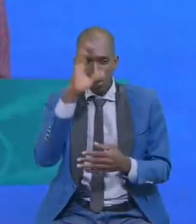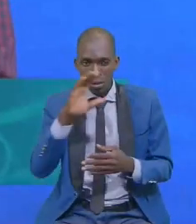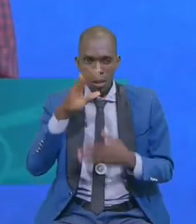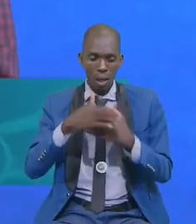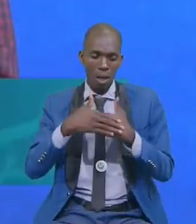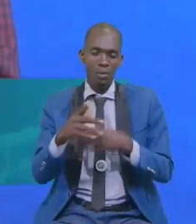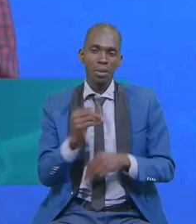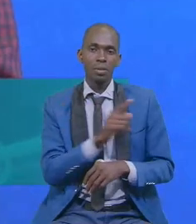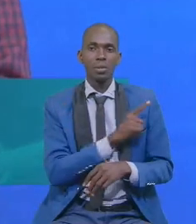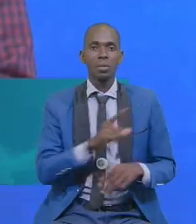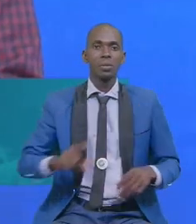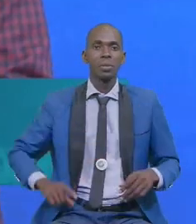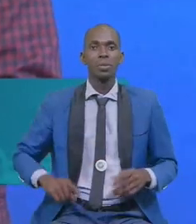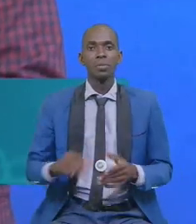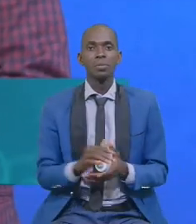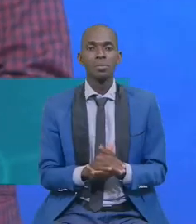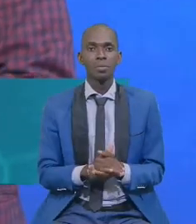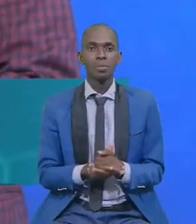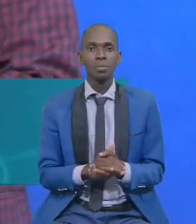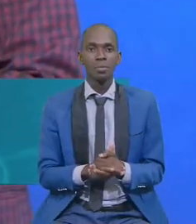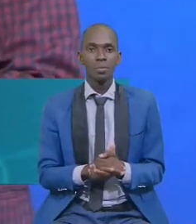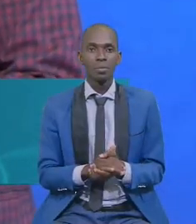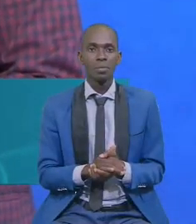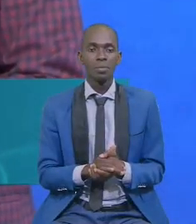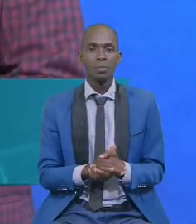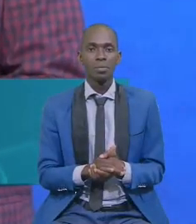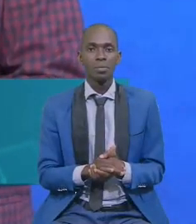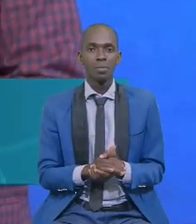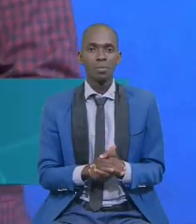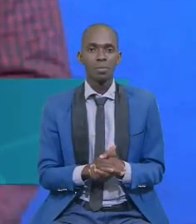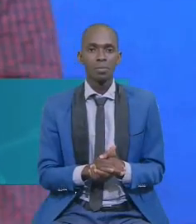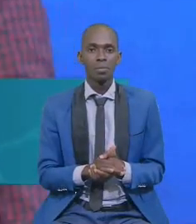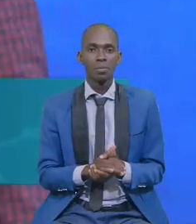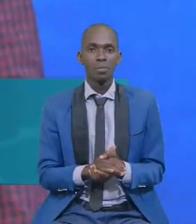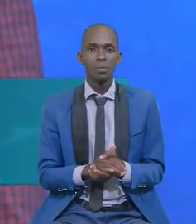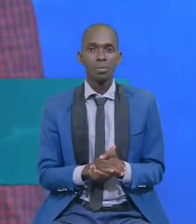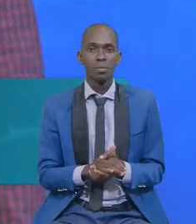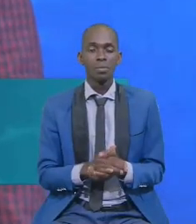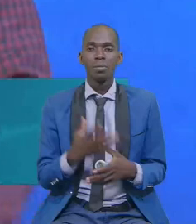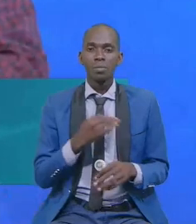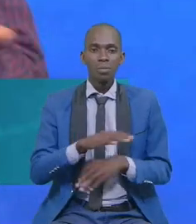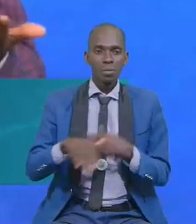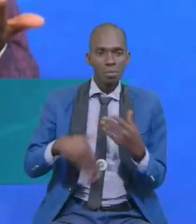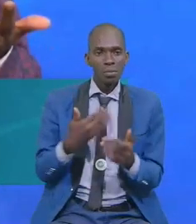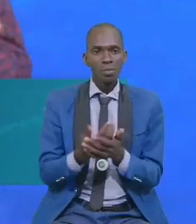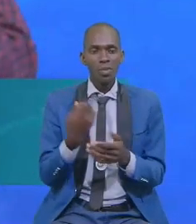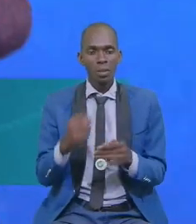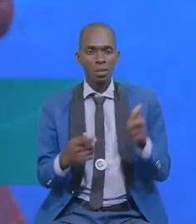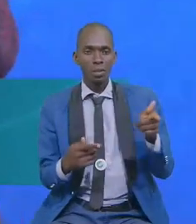Afin que le reste des hommes, afin que les hommes qui restent, le reste des hommes cherchent le Seigneur.